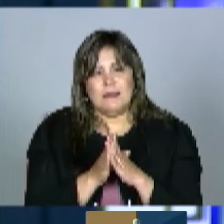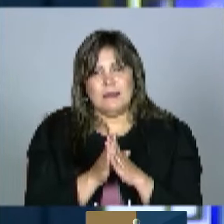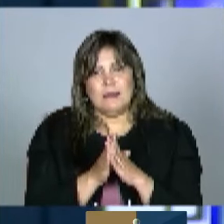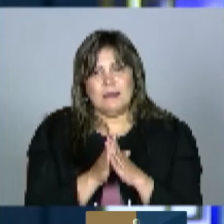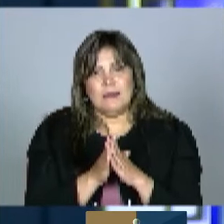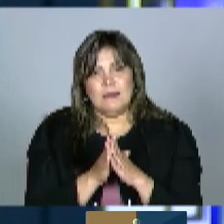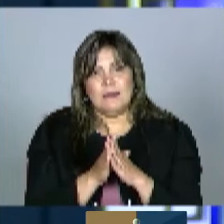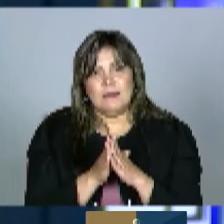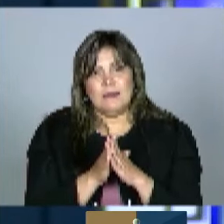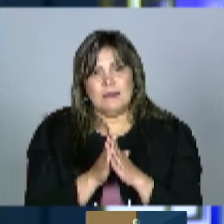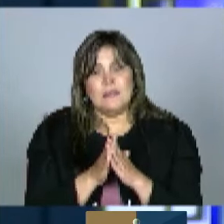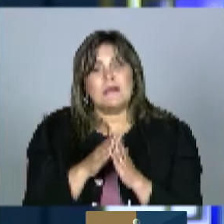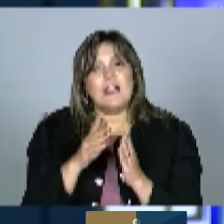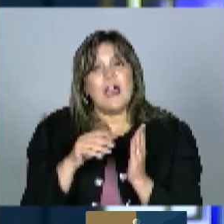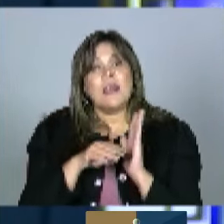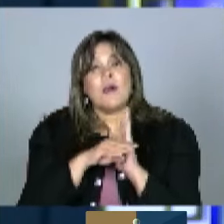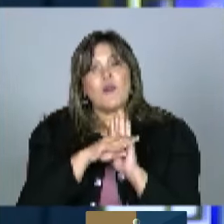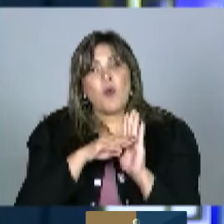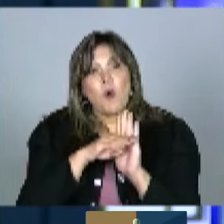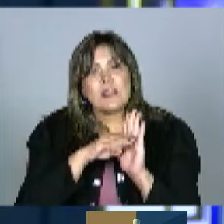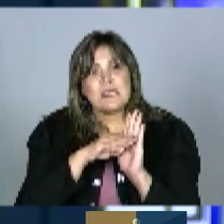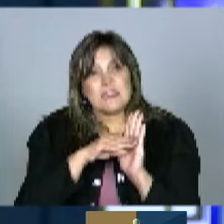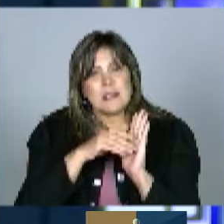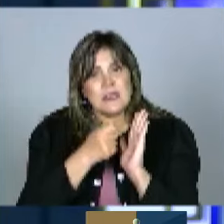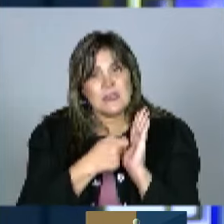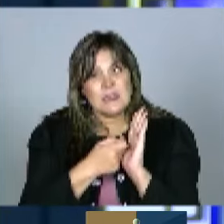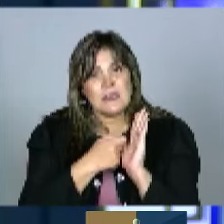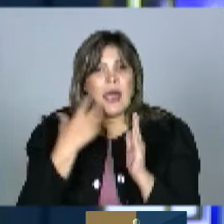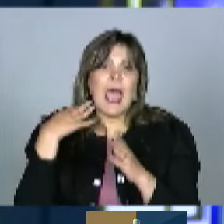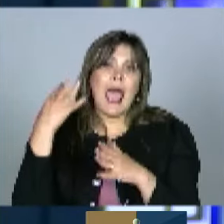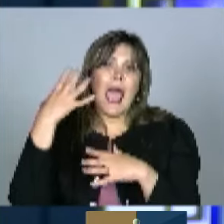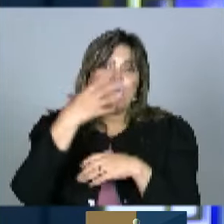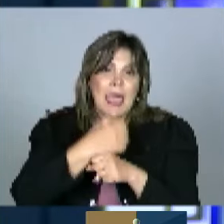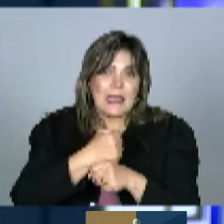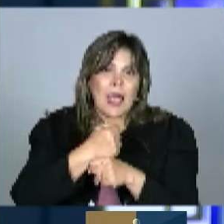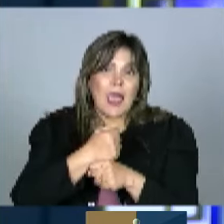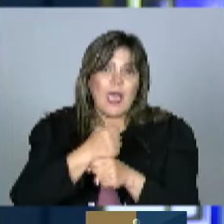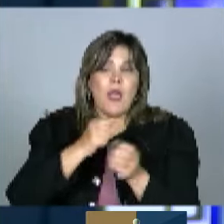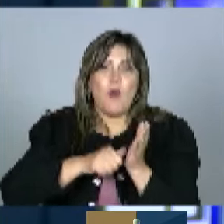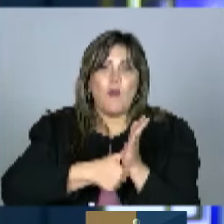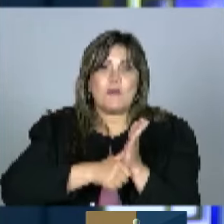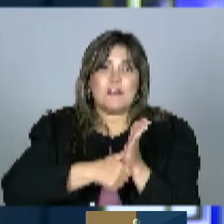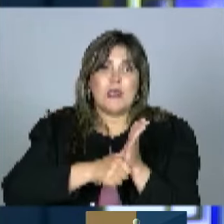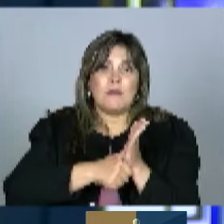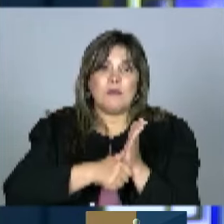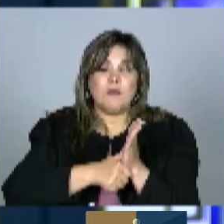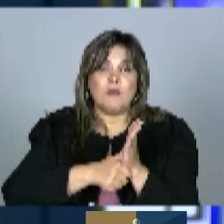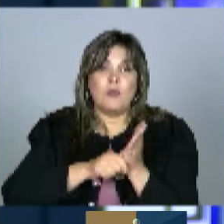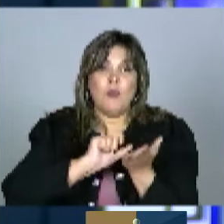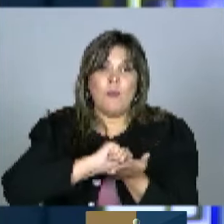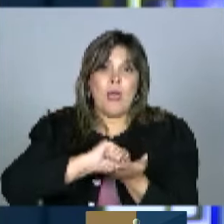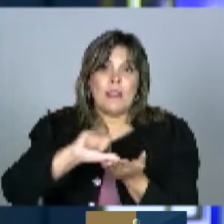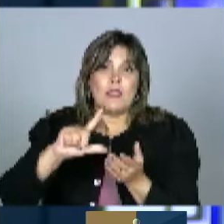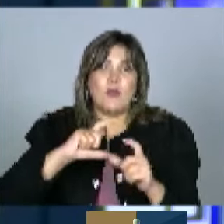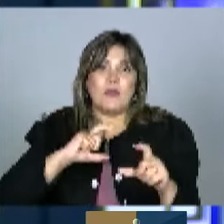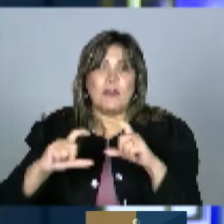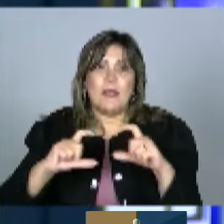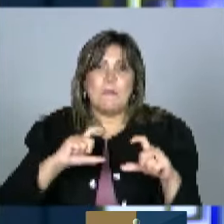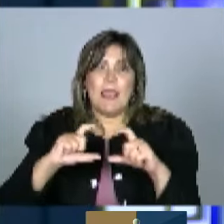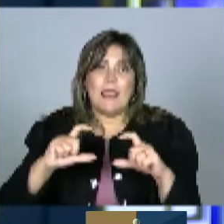كتبت عليه وصل امانه وبصمت وكل حاجه وبعتتله عن طريق البنك عا استاذ عادل كده اي استاذ عادل